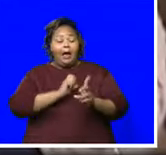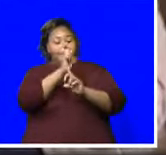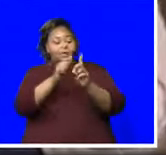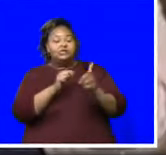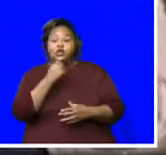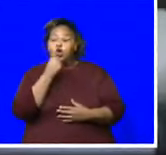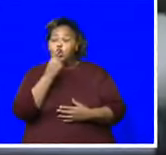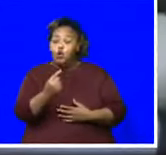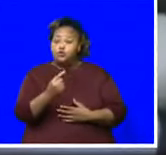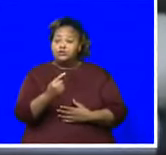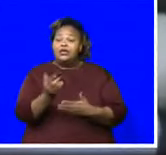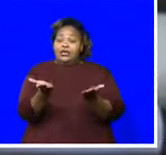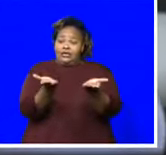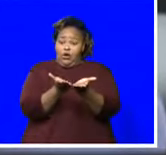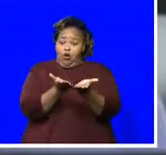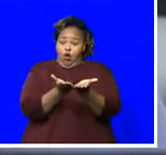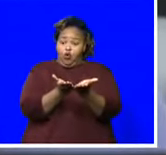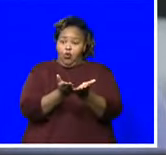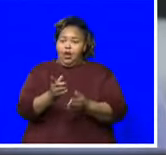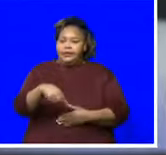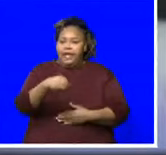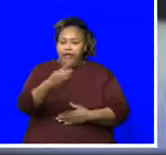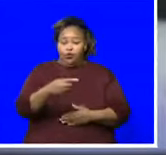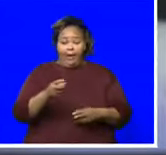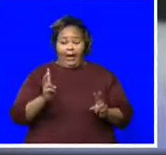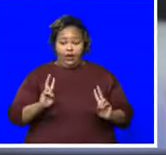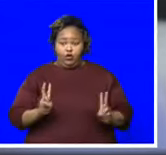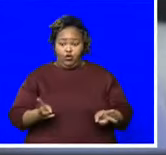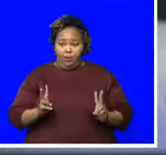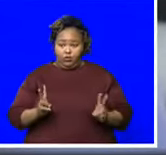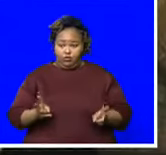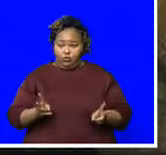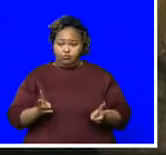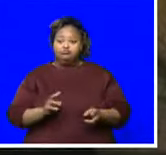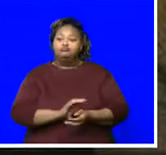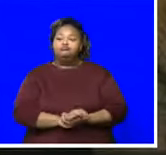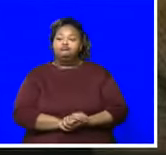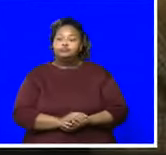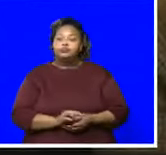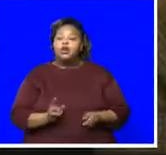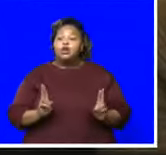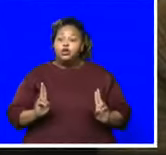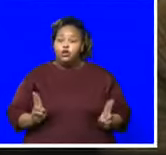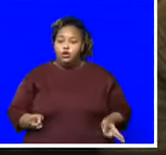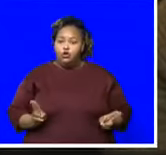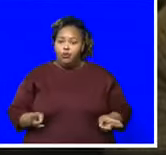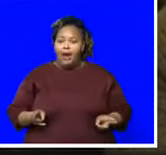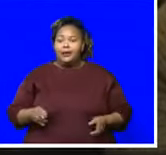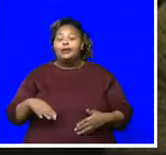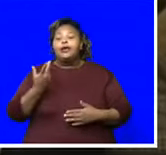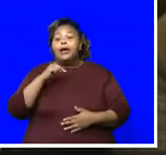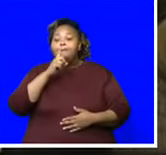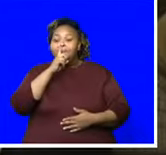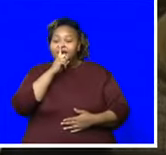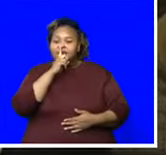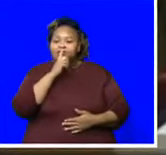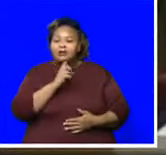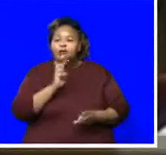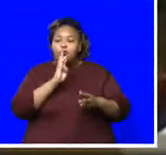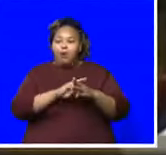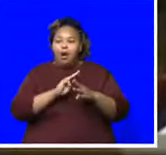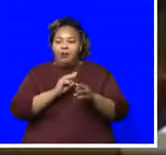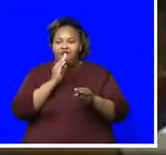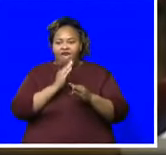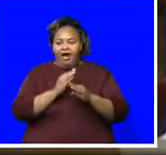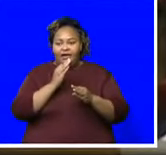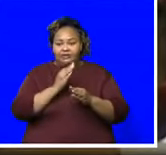tibuyele taqhutshwa ngalokutayelekile lizinga lebatali bebafundzi labangabhadali imali tesikolo alanzile. Simelana uthi bothishela nhloko